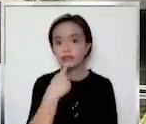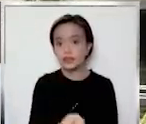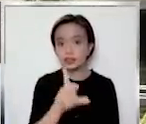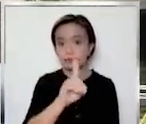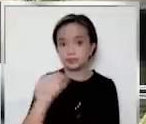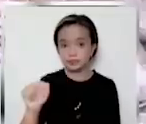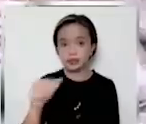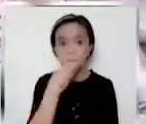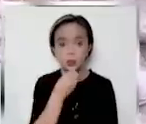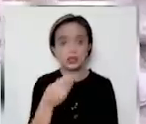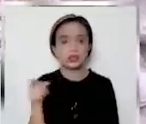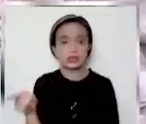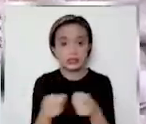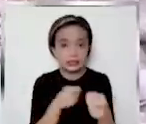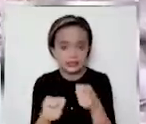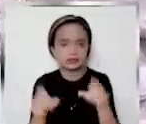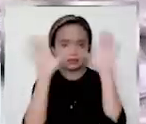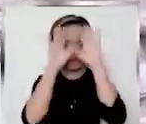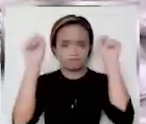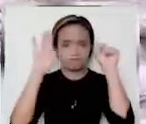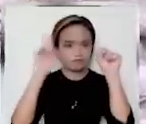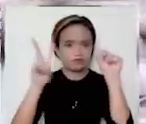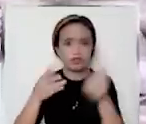pinamumunuan ng Pangulo. Ang importasyon ay pansalo sa